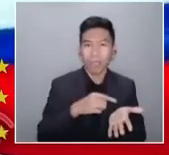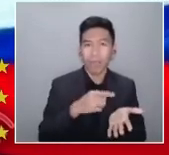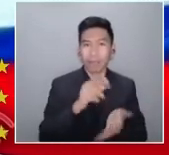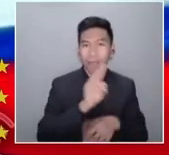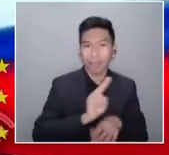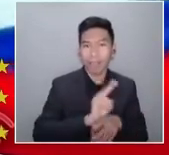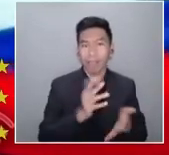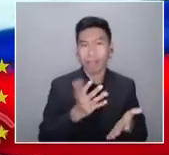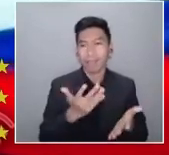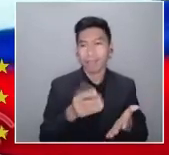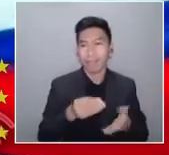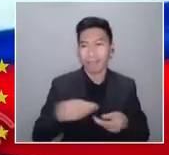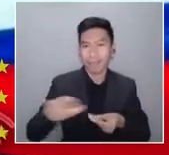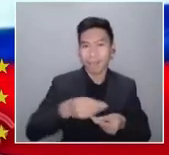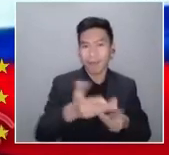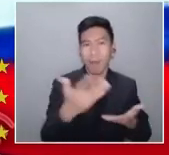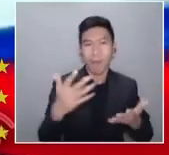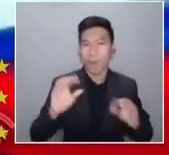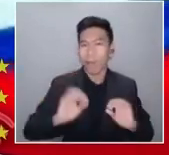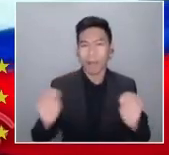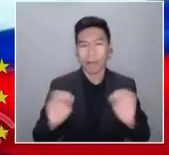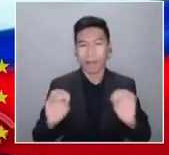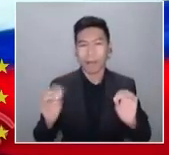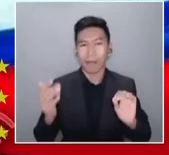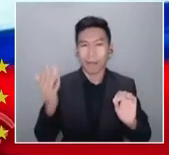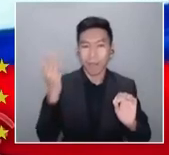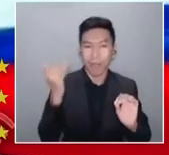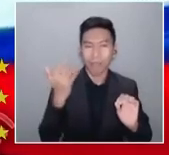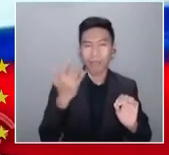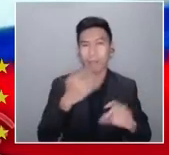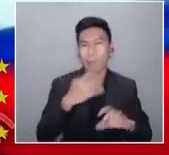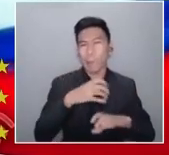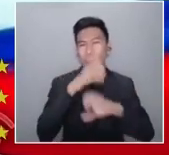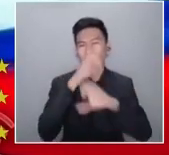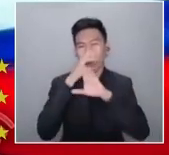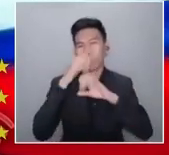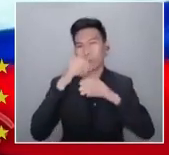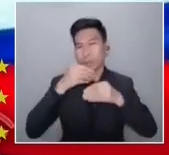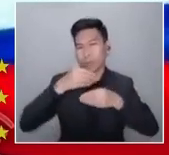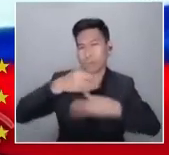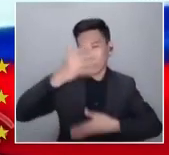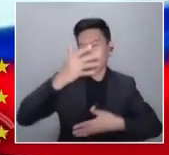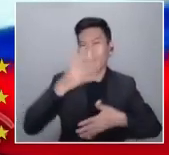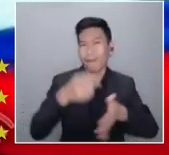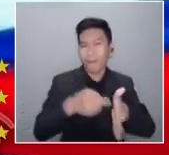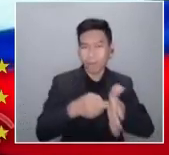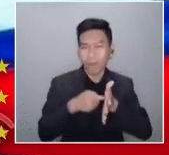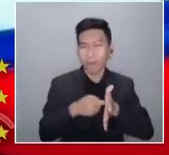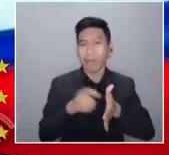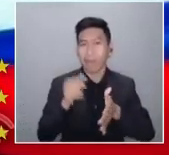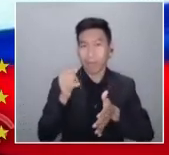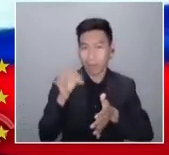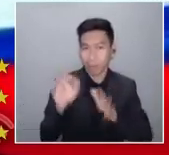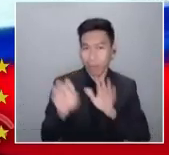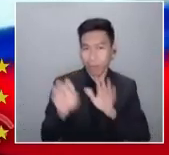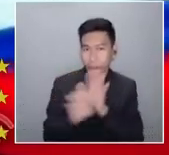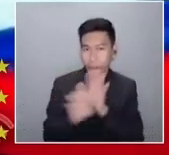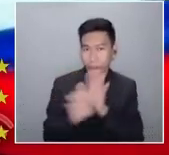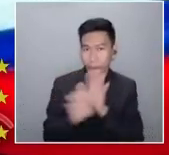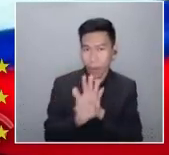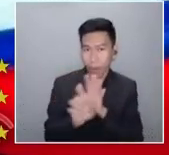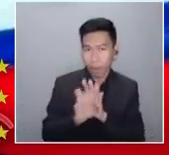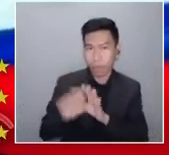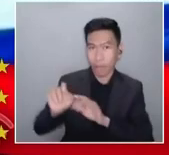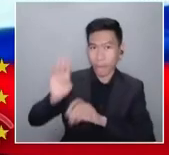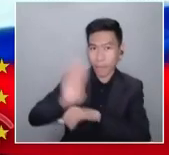stringent requirements of the commercial banks, no? So kung struggling firm ka, nalulugi ka, parang napakahirap